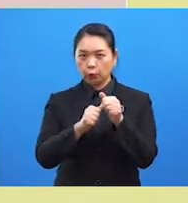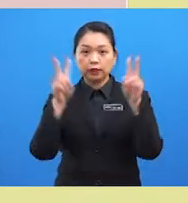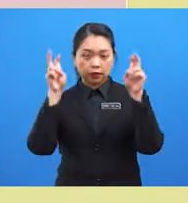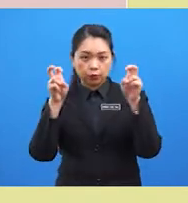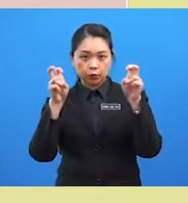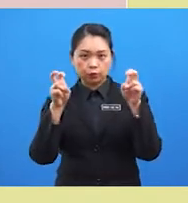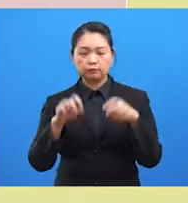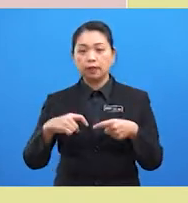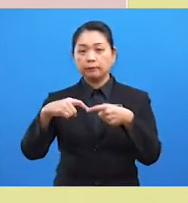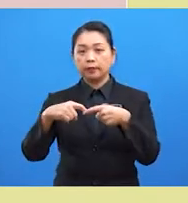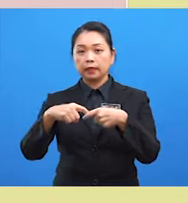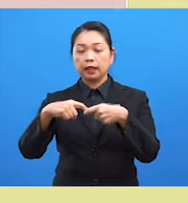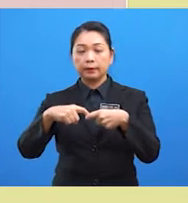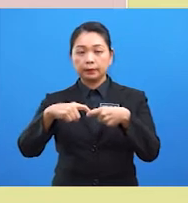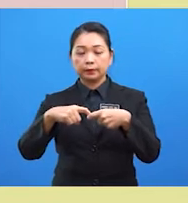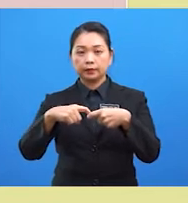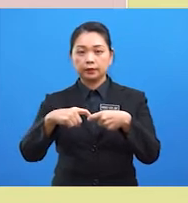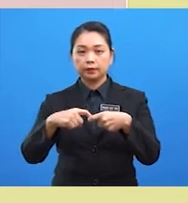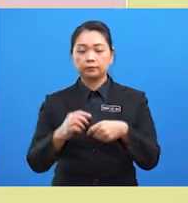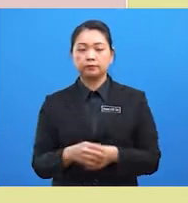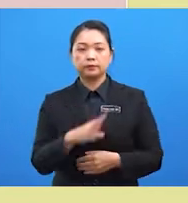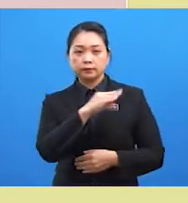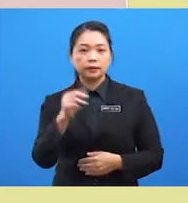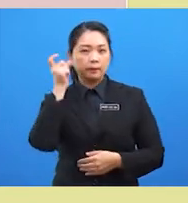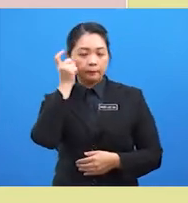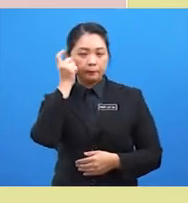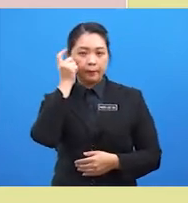kesinambungan idea dan pemikiran.